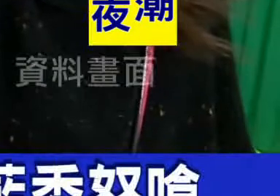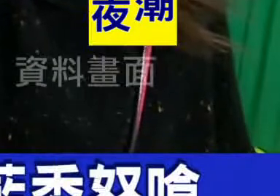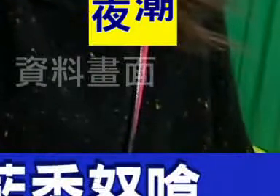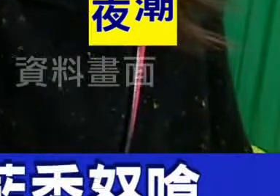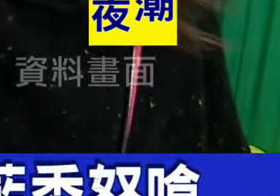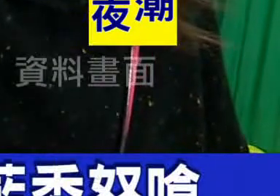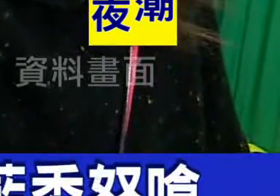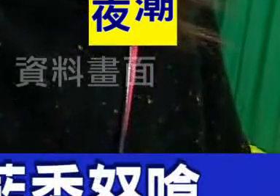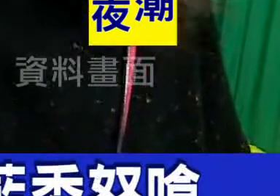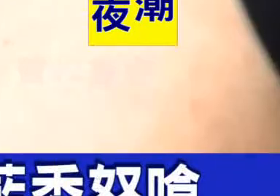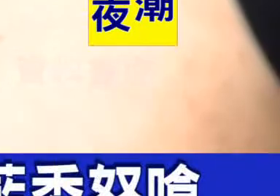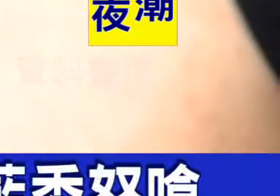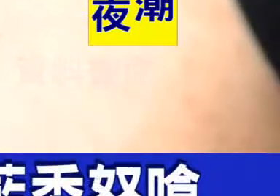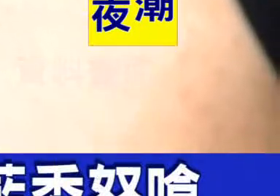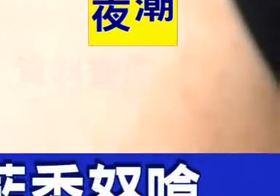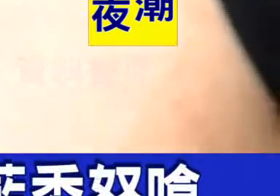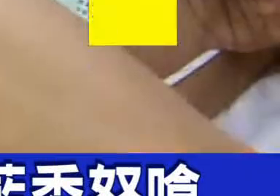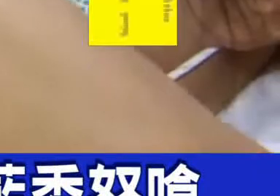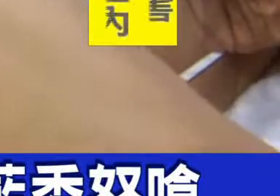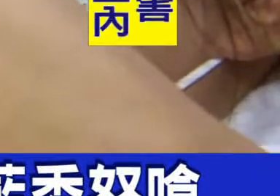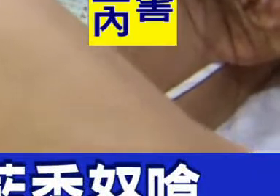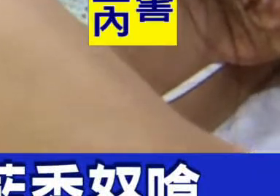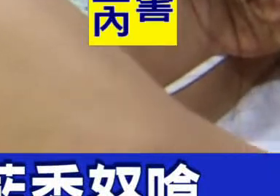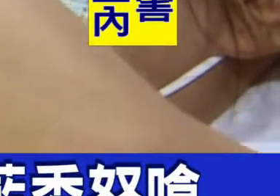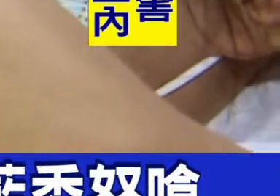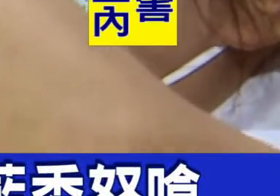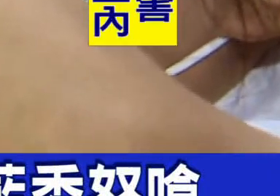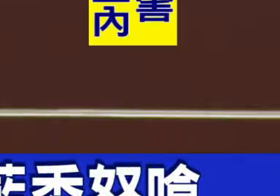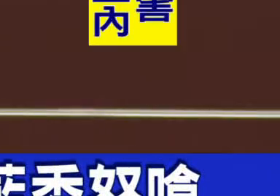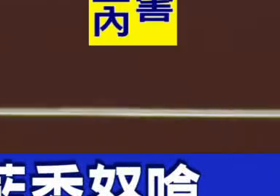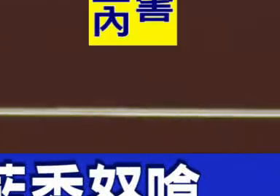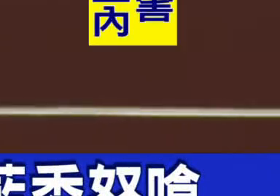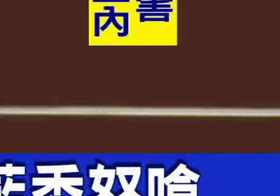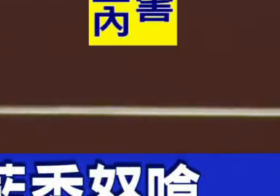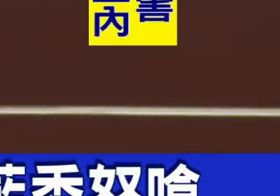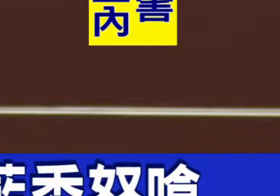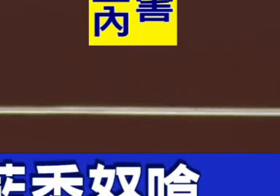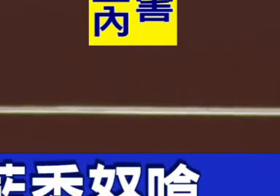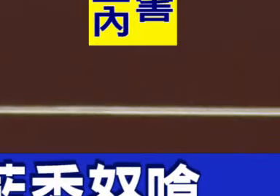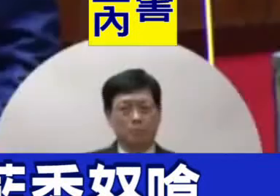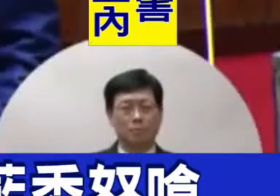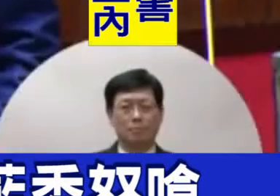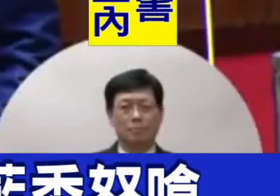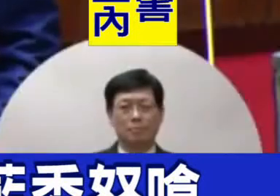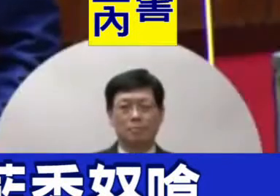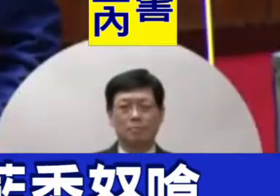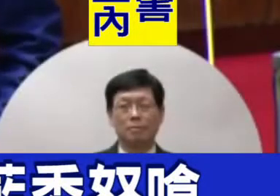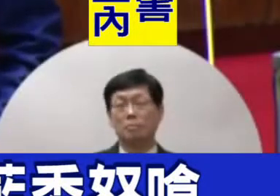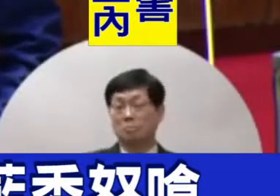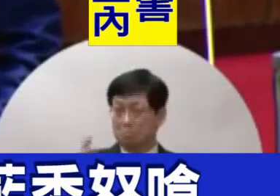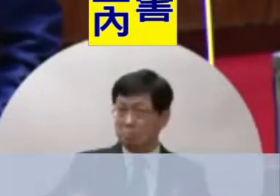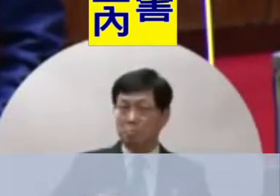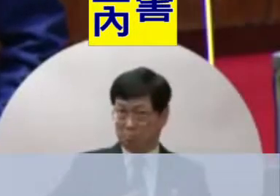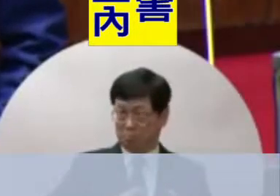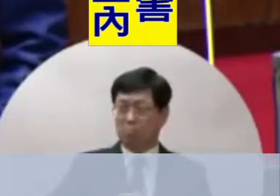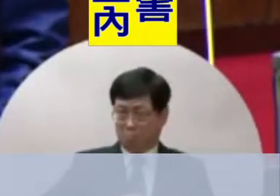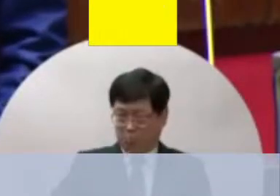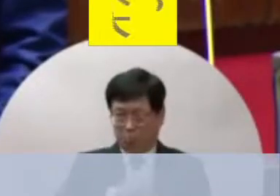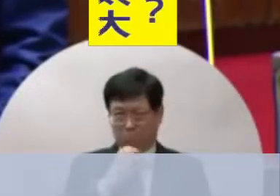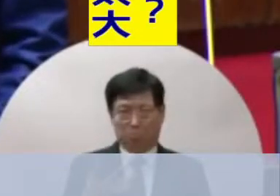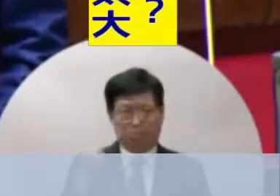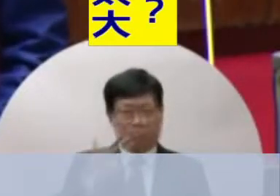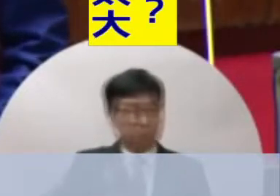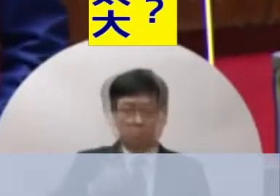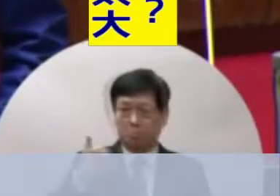线医护不敢打，指挥官陈时中要不要带头没给肯定答案，让费鸿泰很生气。 指挥官要有绝对的权